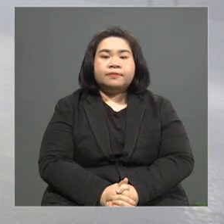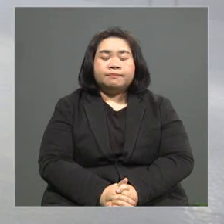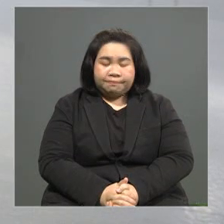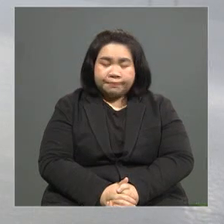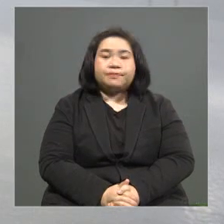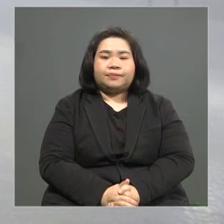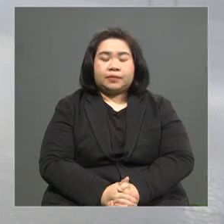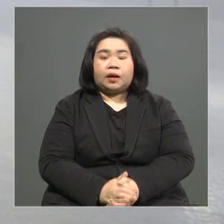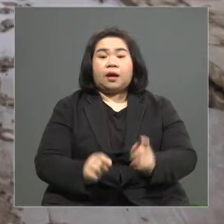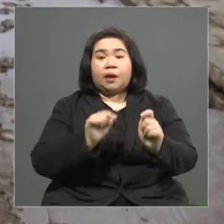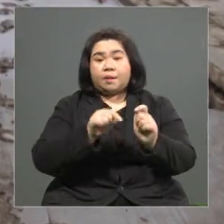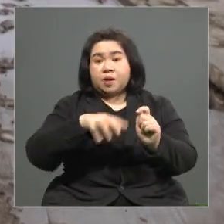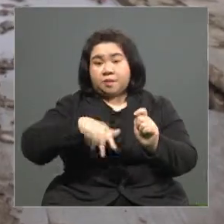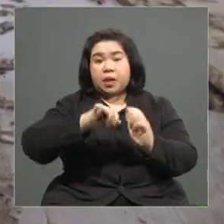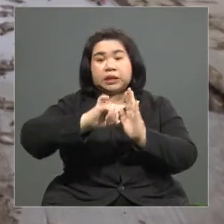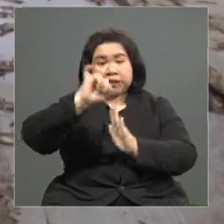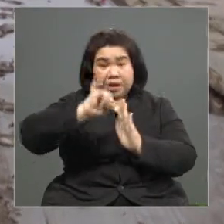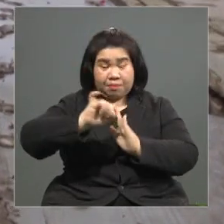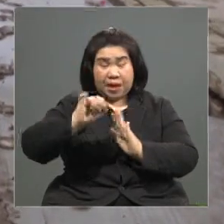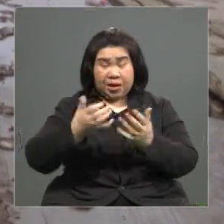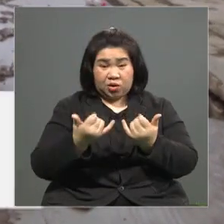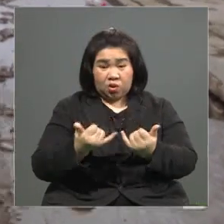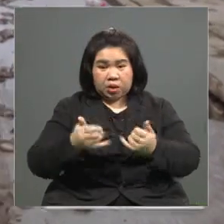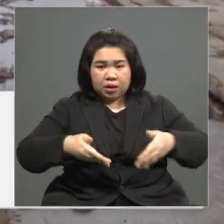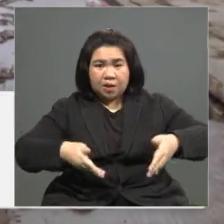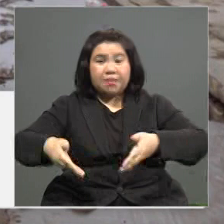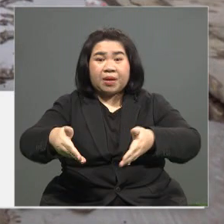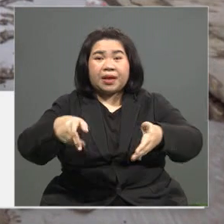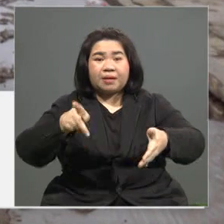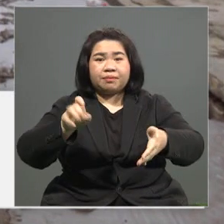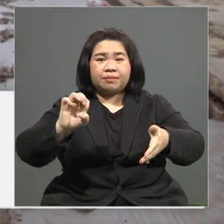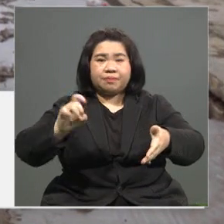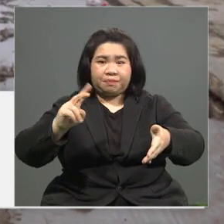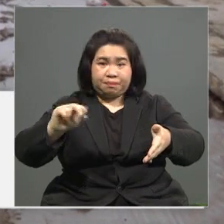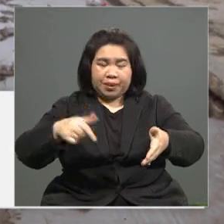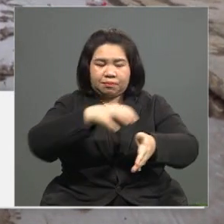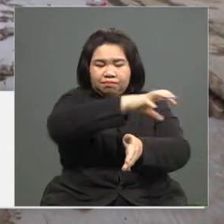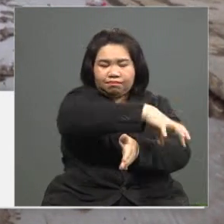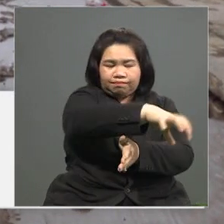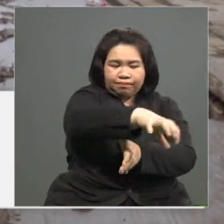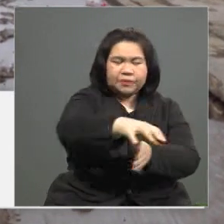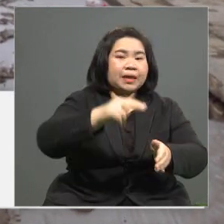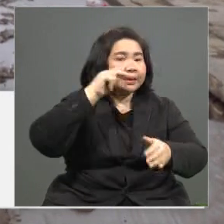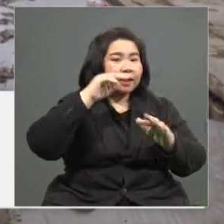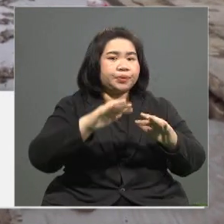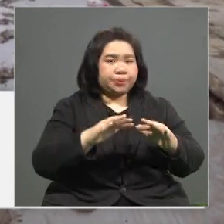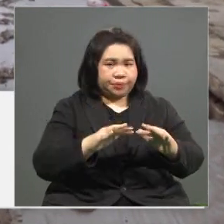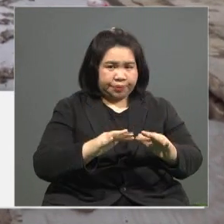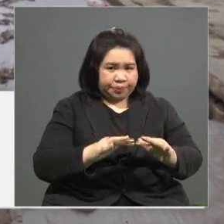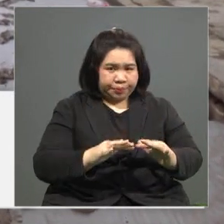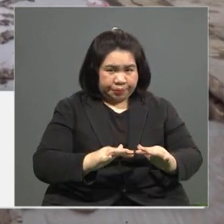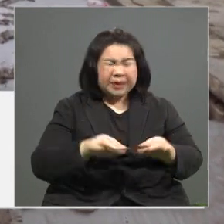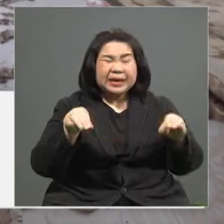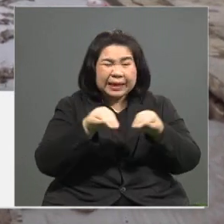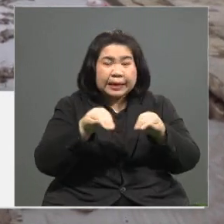เขตตัวเมืองเชียงใหม่ในพื้นที่ลุ่มต่ำใกล้กับริมแม่น้ำปิงตอนนี้ระดับน้ำได้ลดลงจนเกือบจะเข้าสู่ภาวะปกติ